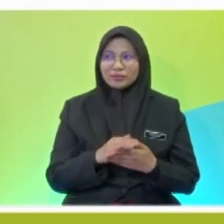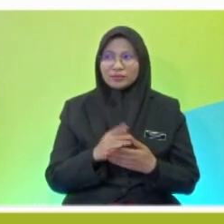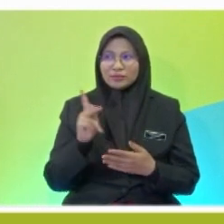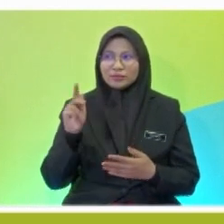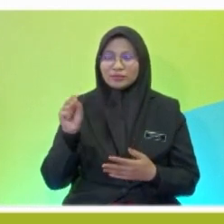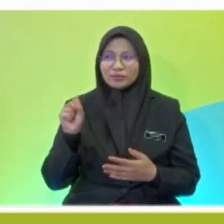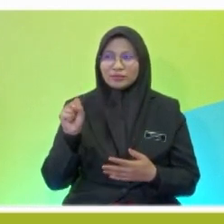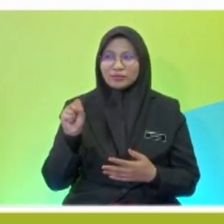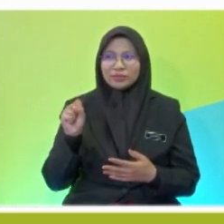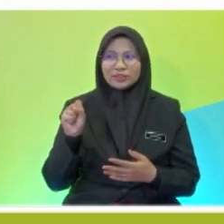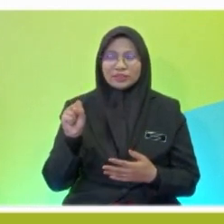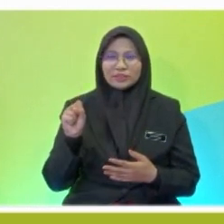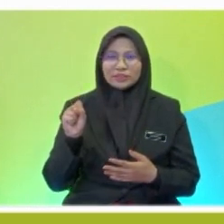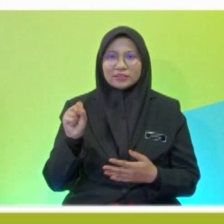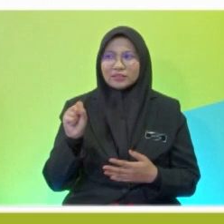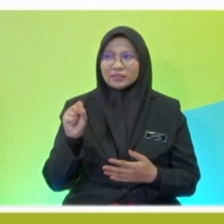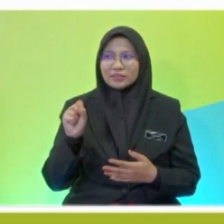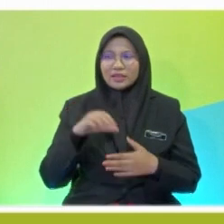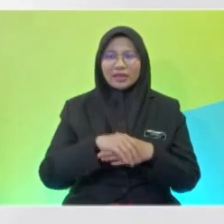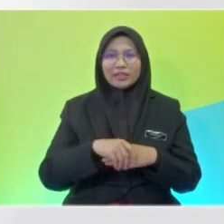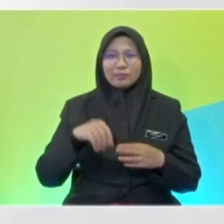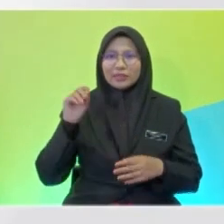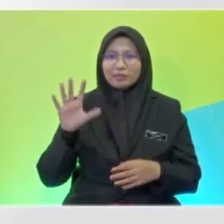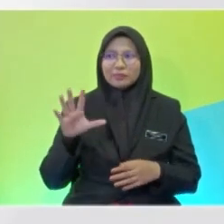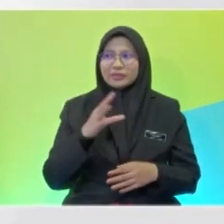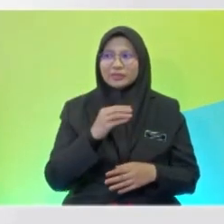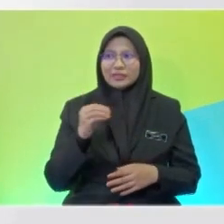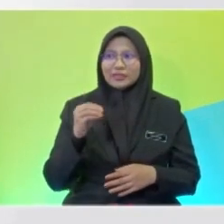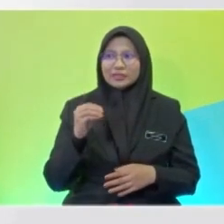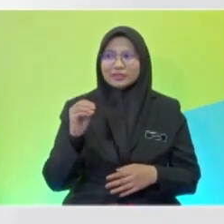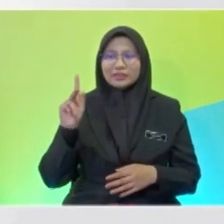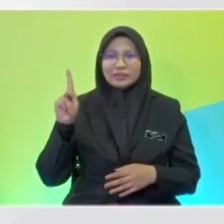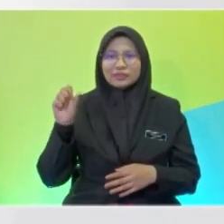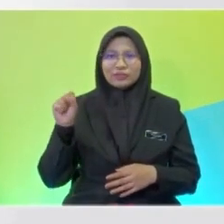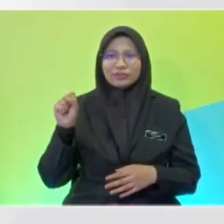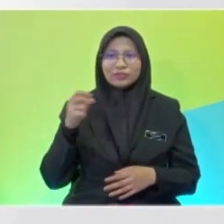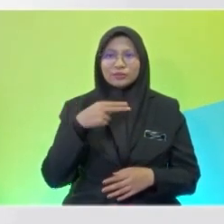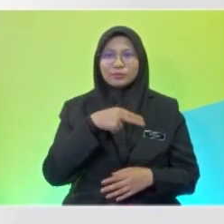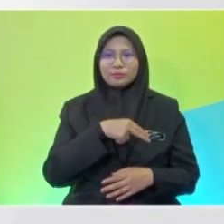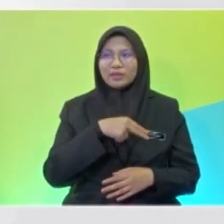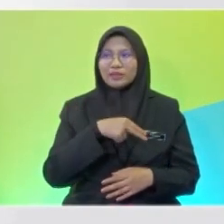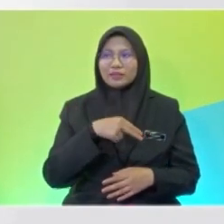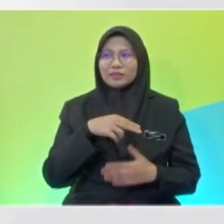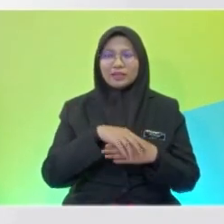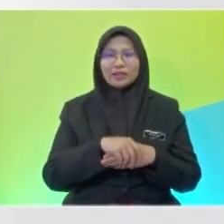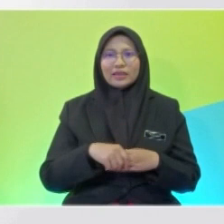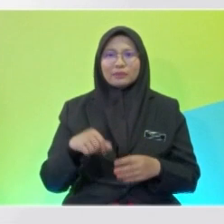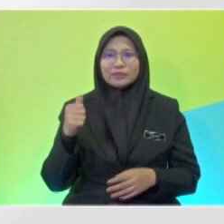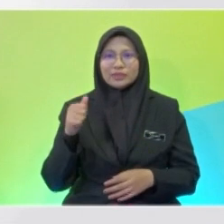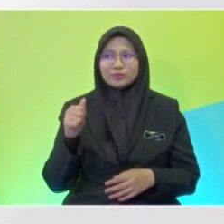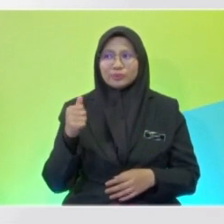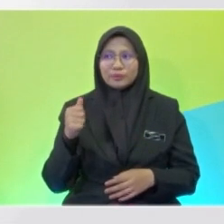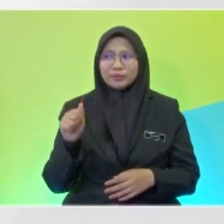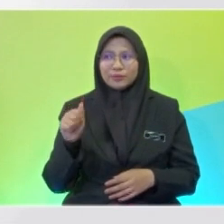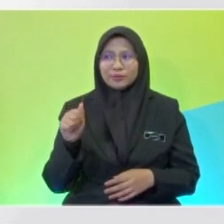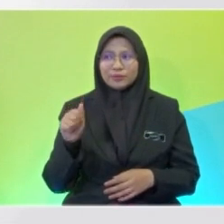Ringgit jadi daripada jadwalnya jumlah ya eee bergigi elektronik 12 Ringgit kosnya obat gigi dua ringgit